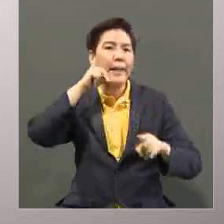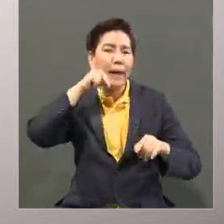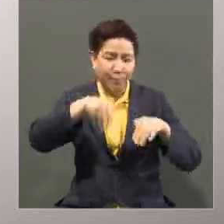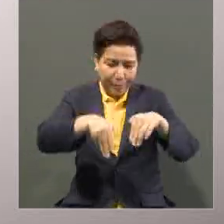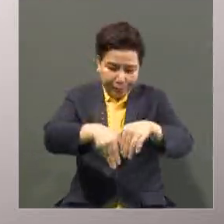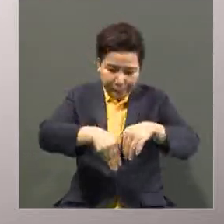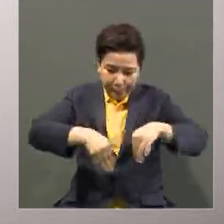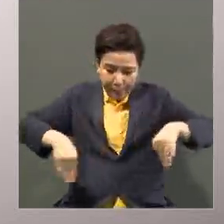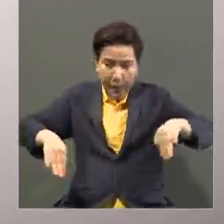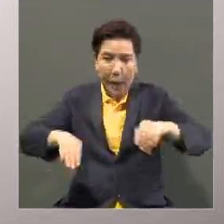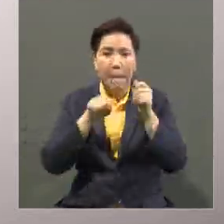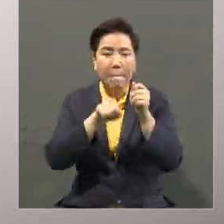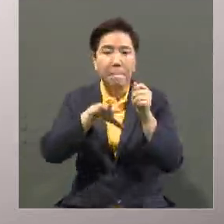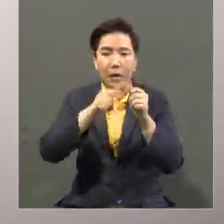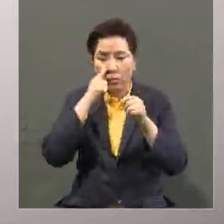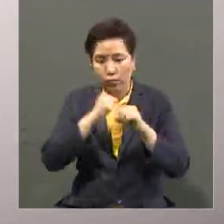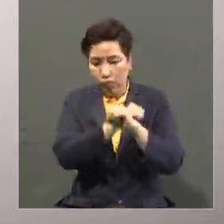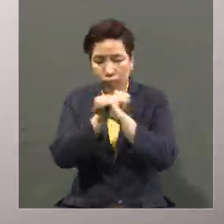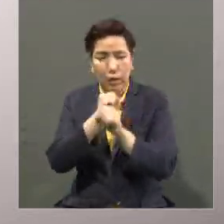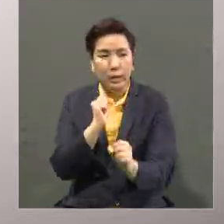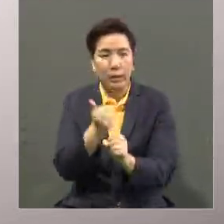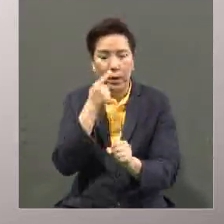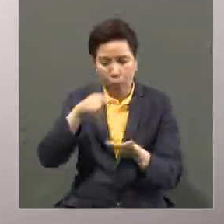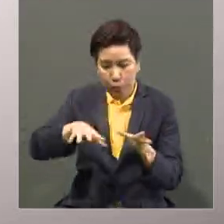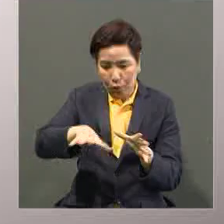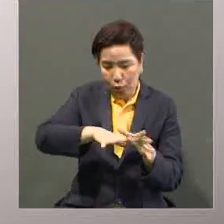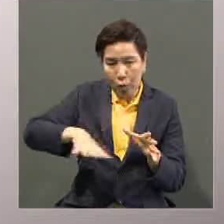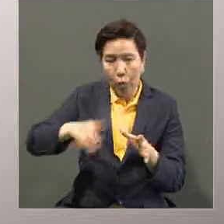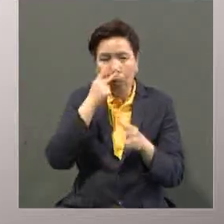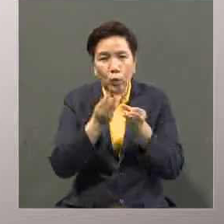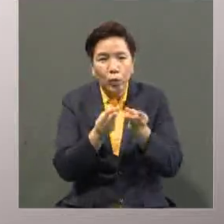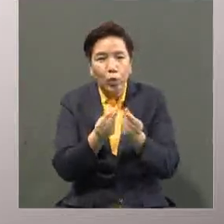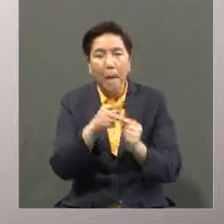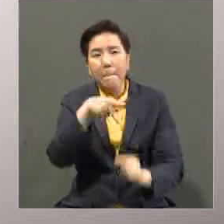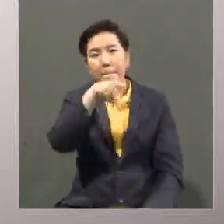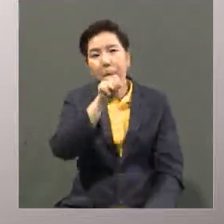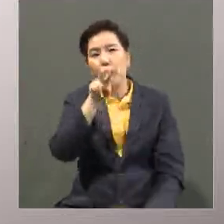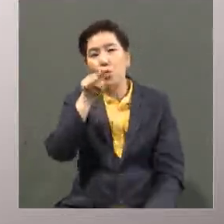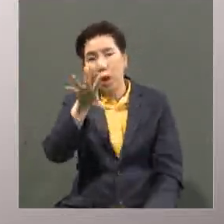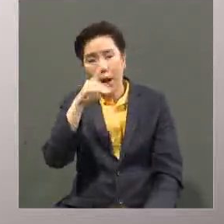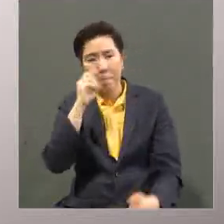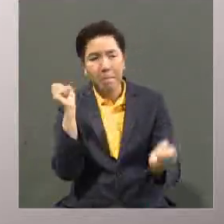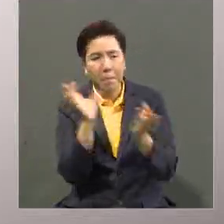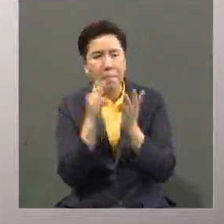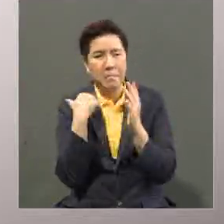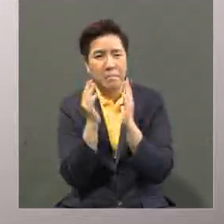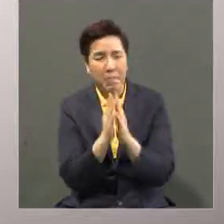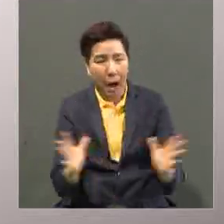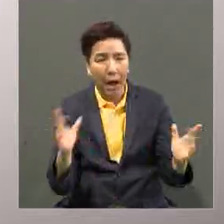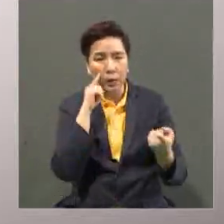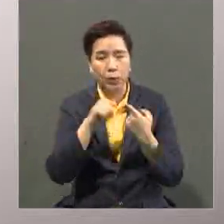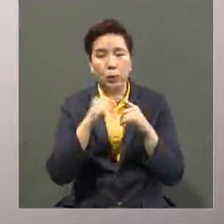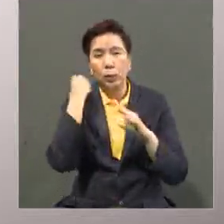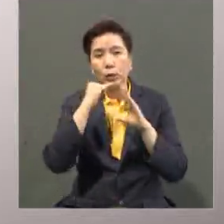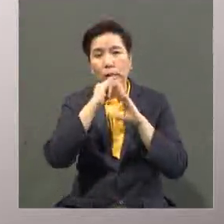กาแลตำบลสุเทพอำเภอเมืองเชียงใหม่ได้สำเร็จแต่ถ้าไปดูสถานการณ์ฝุ่น PM 2.5ยังสูงอยู่ในหลายๆพื้นที่แล้วก็ทุก